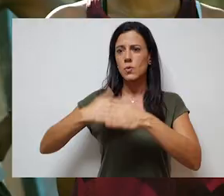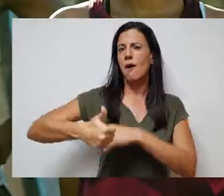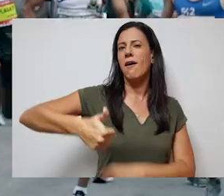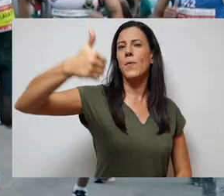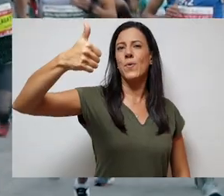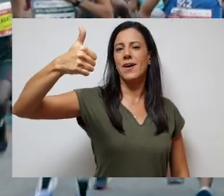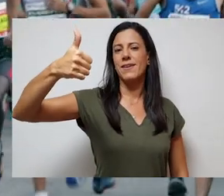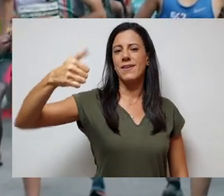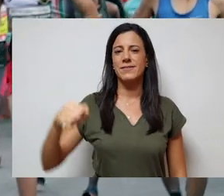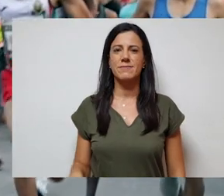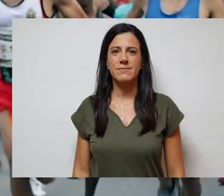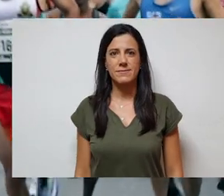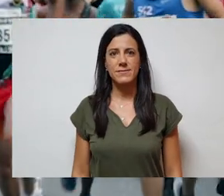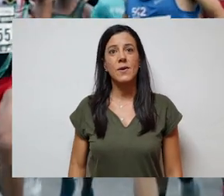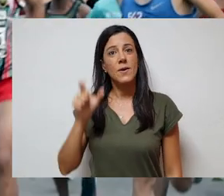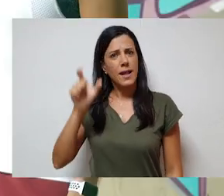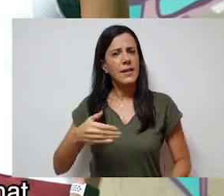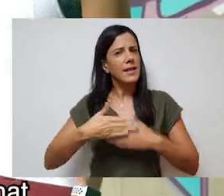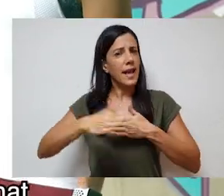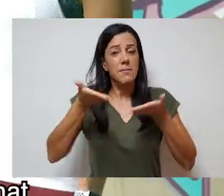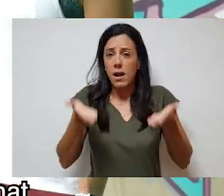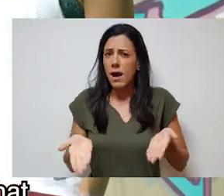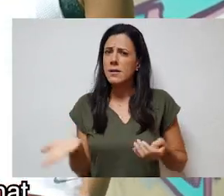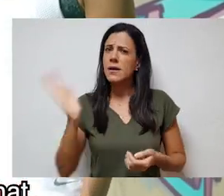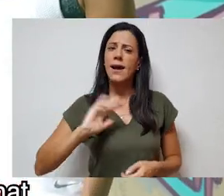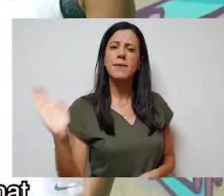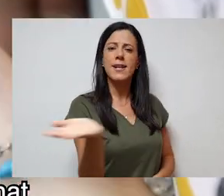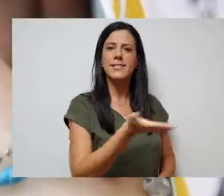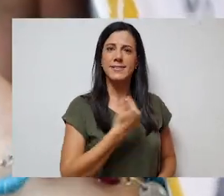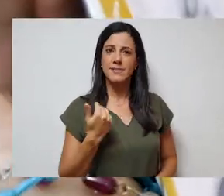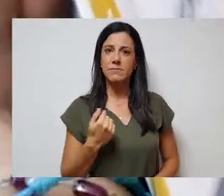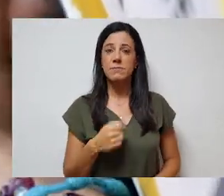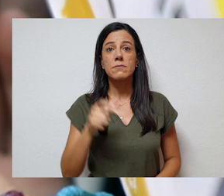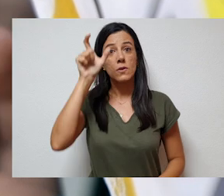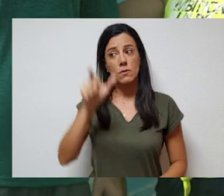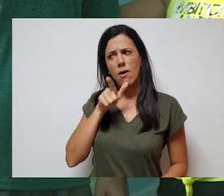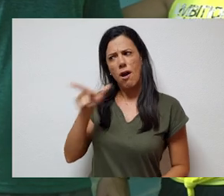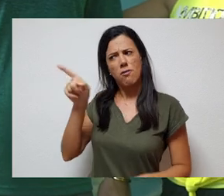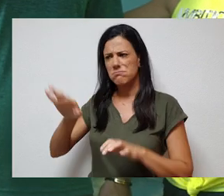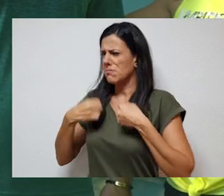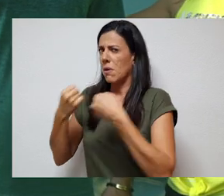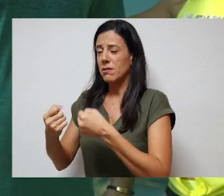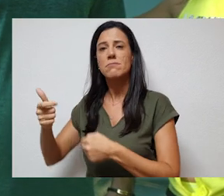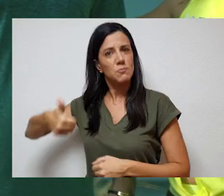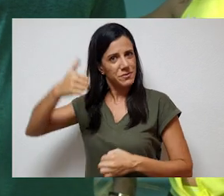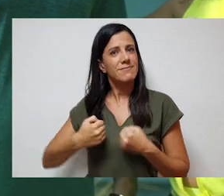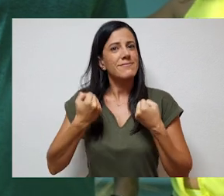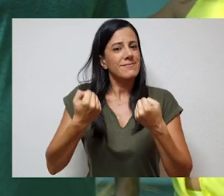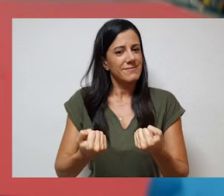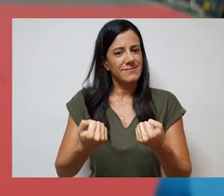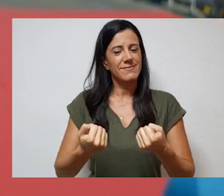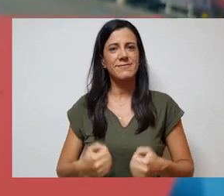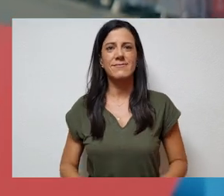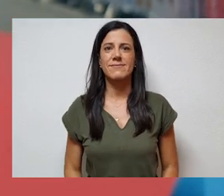وصاروا بالأول يلي دايماً حاضرين رغم كل شي يلي قالونوا ما بتقدروا